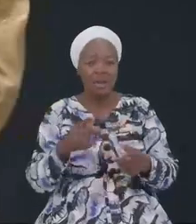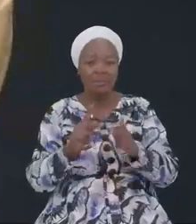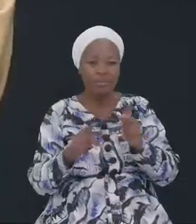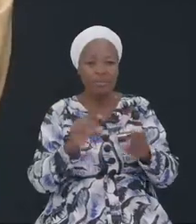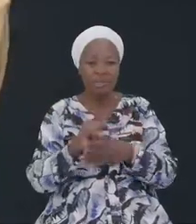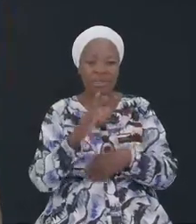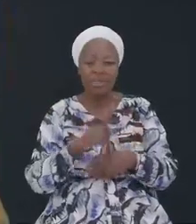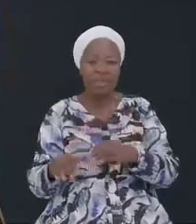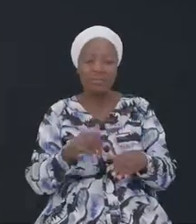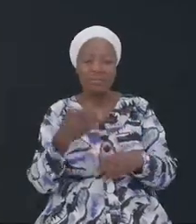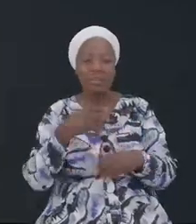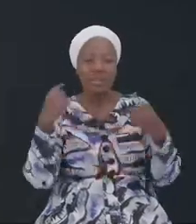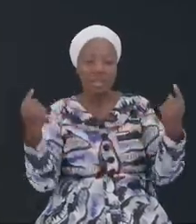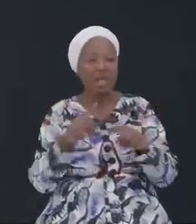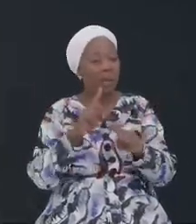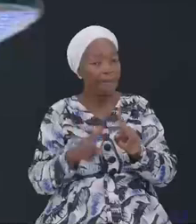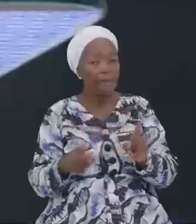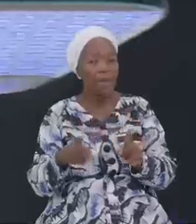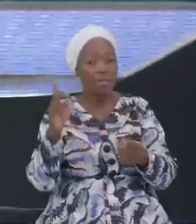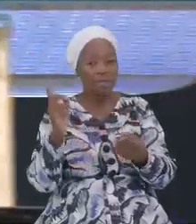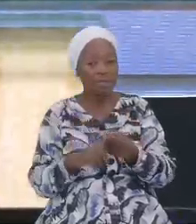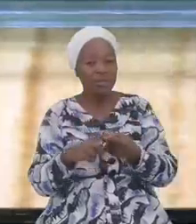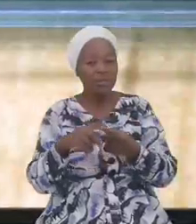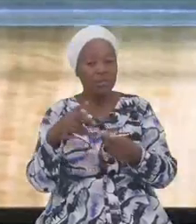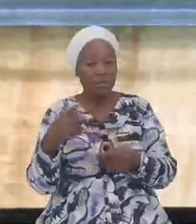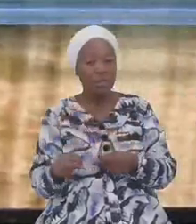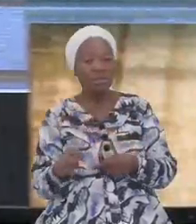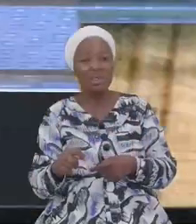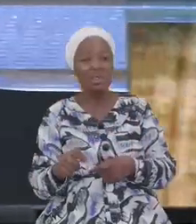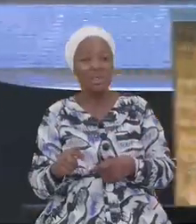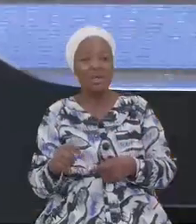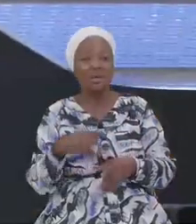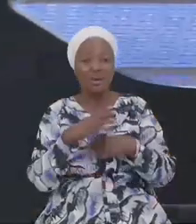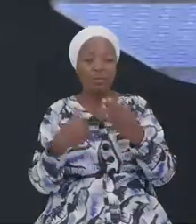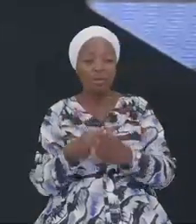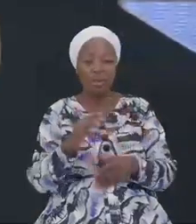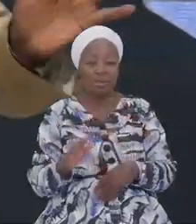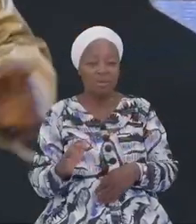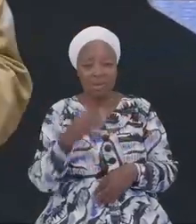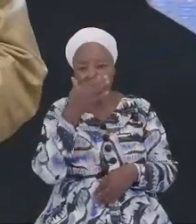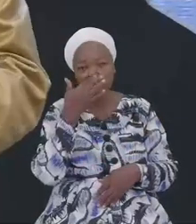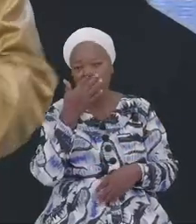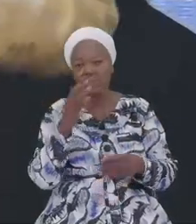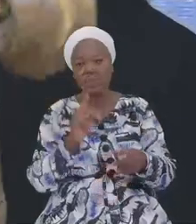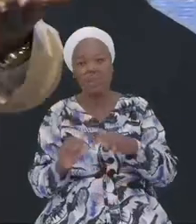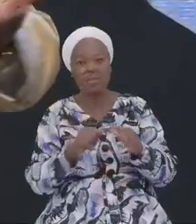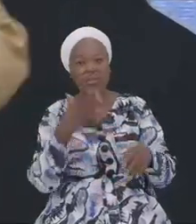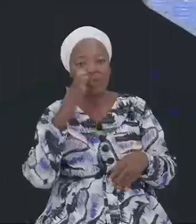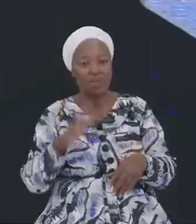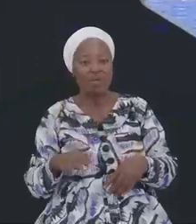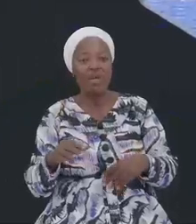des pécheurs, et Dieu dit aux adorateurs qui ne veulent rien changer, et